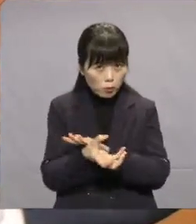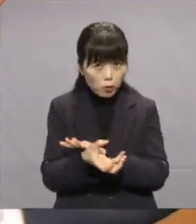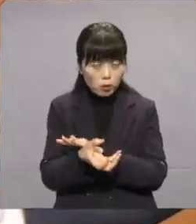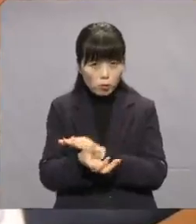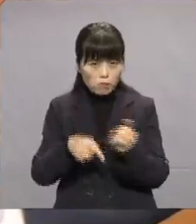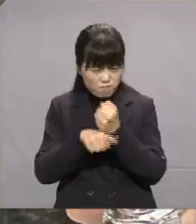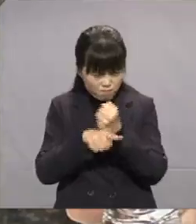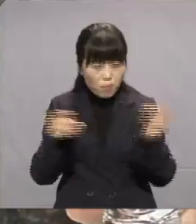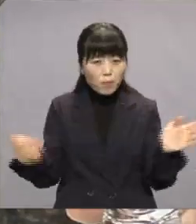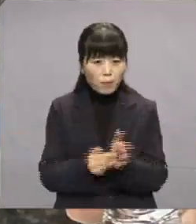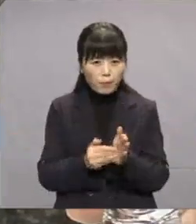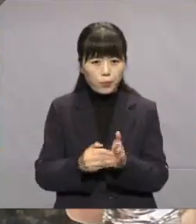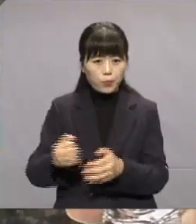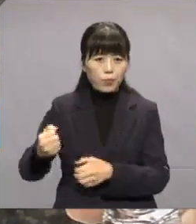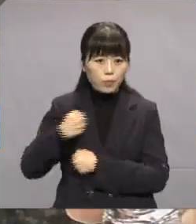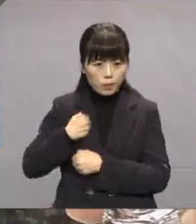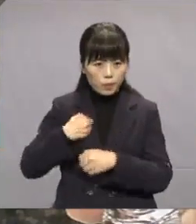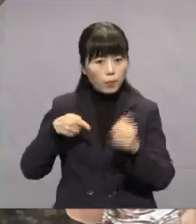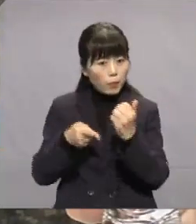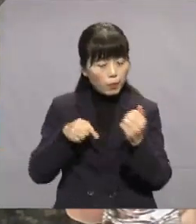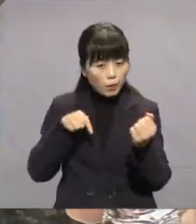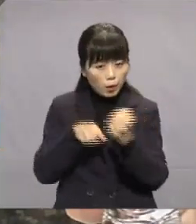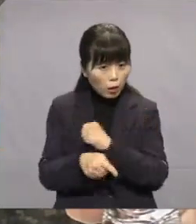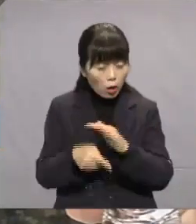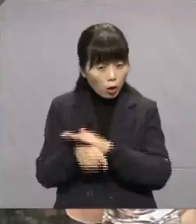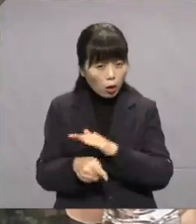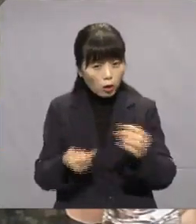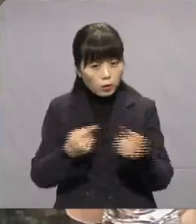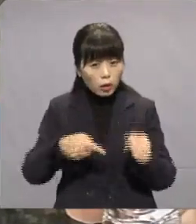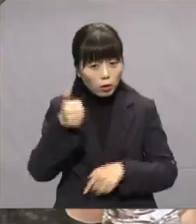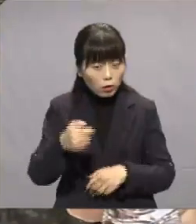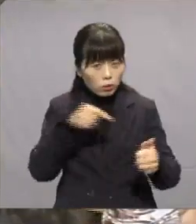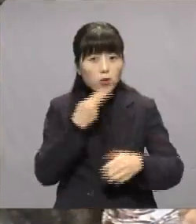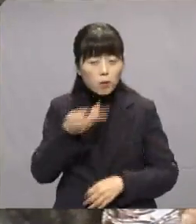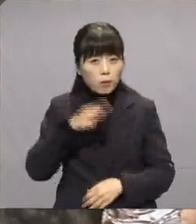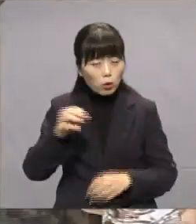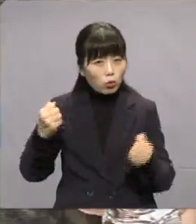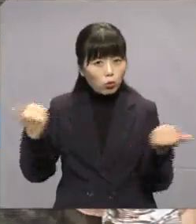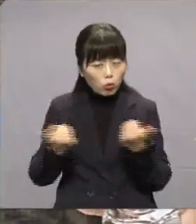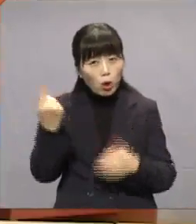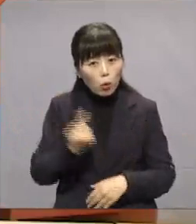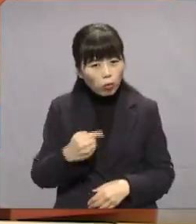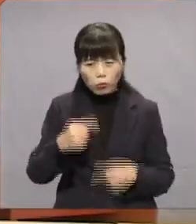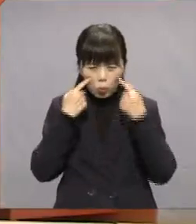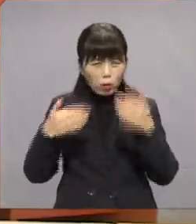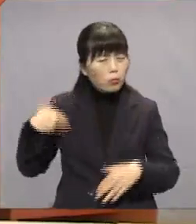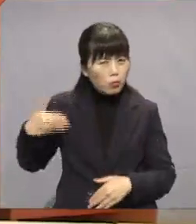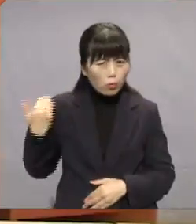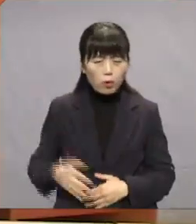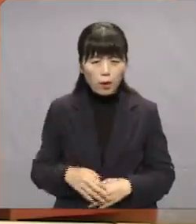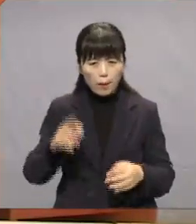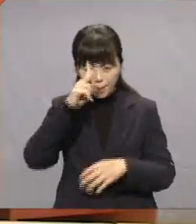캐물었습니다. 계엄 사령관이 지시를 안 했는데 어떻게 부대가 왔습니까? 그걸 제가 정확하게 모르겠습니다.